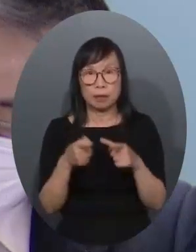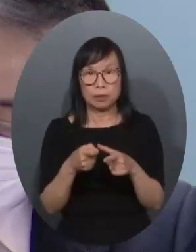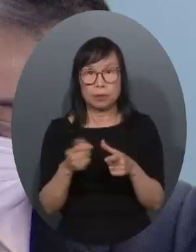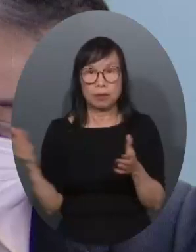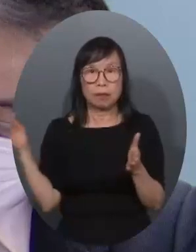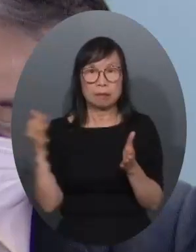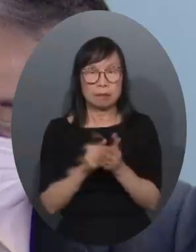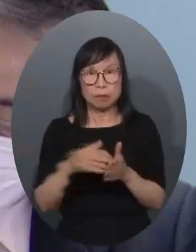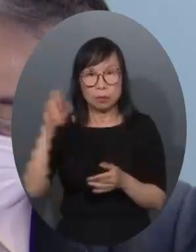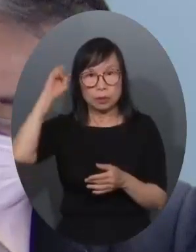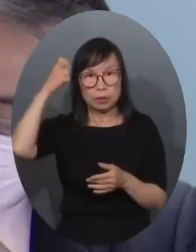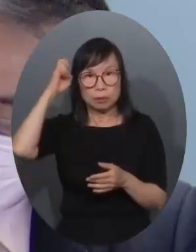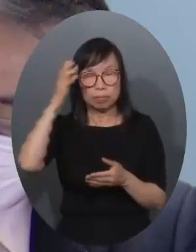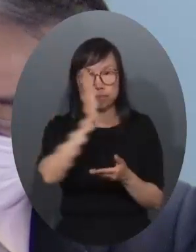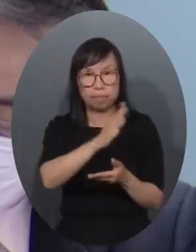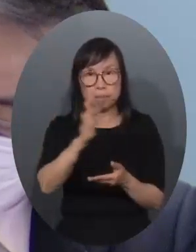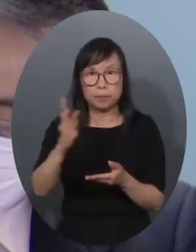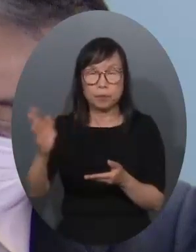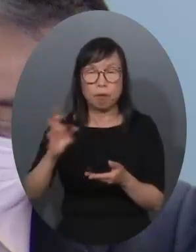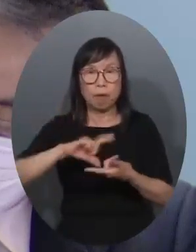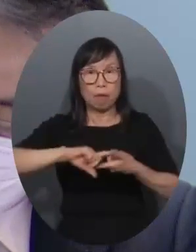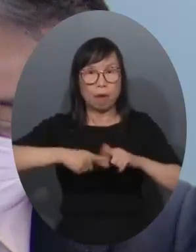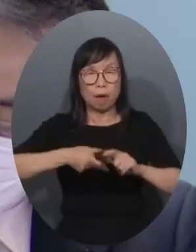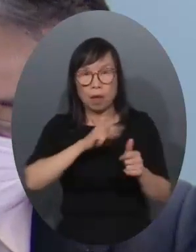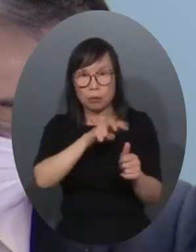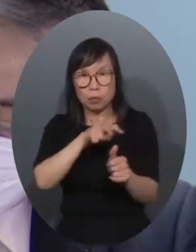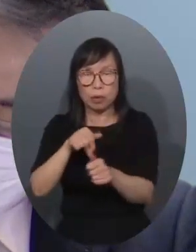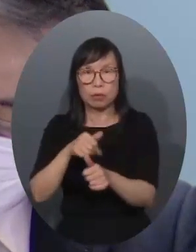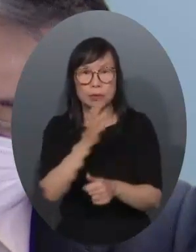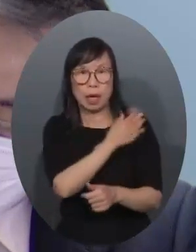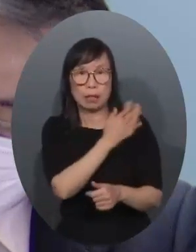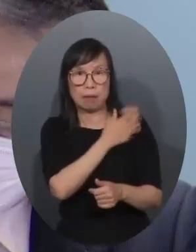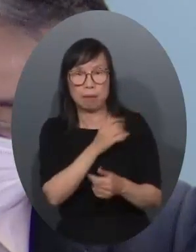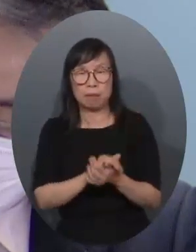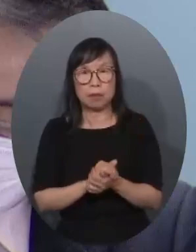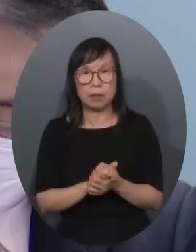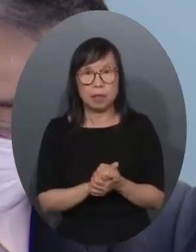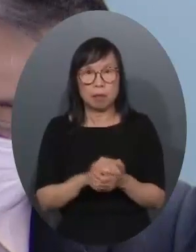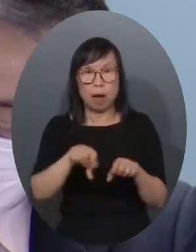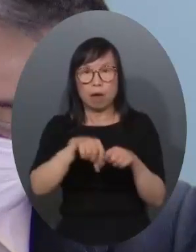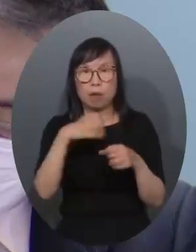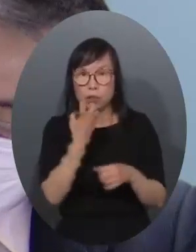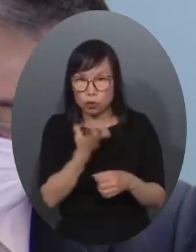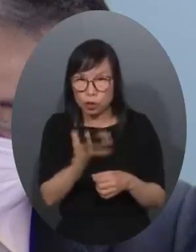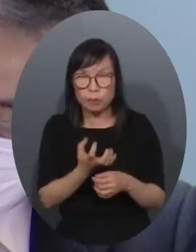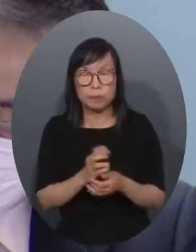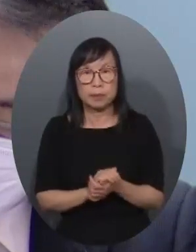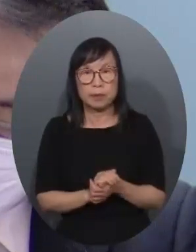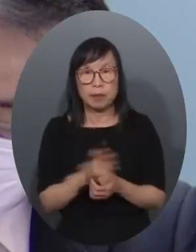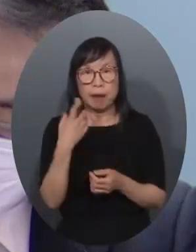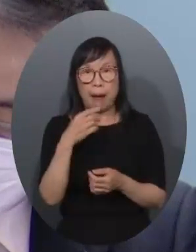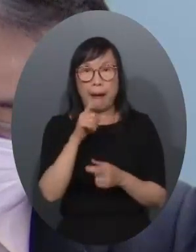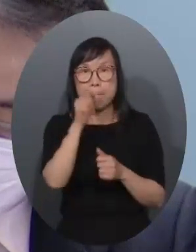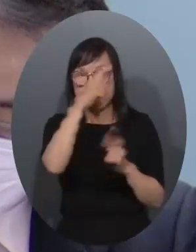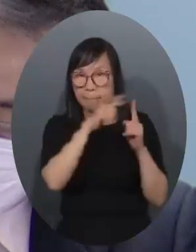有研究，係用唔同嘅途徑咧係去追究責任。同埋追究有關嘅損失嘅，例如民事訴